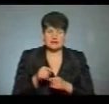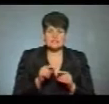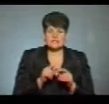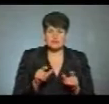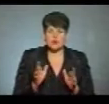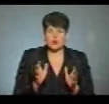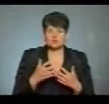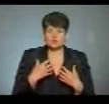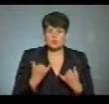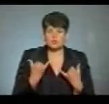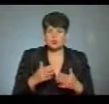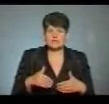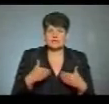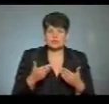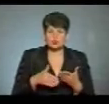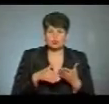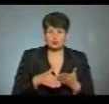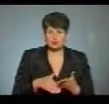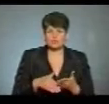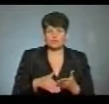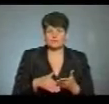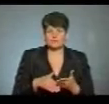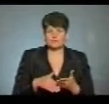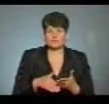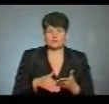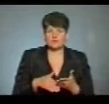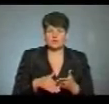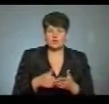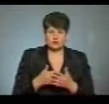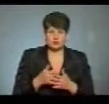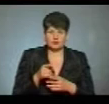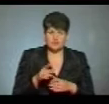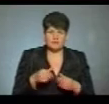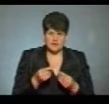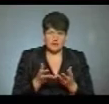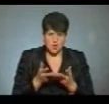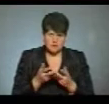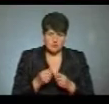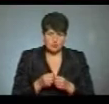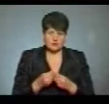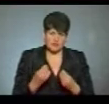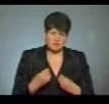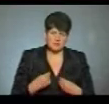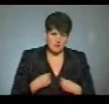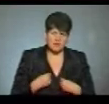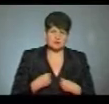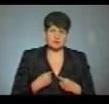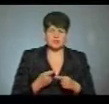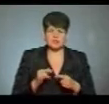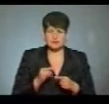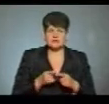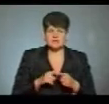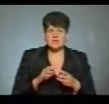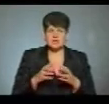охорони здоров'я, які сьогодні надають допомогу, де лежать ці пацієнти. Тобто вони вам дали розрахунки? Розрахунки нам подали, і це